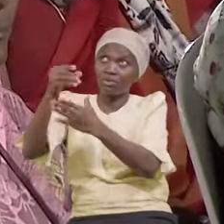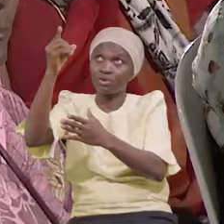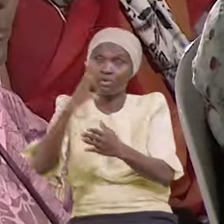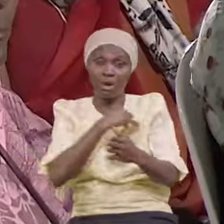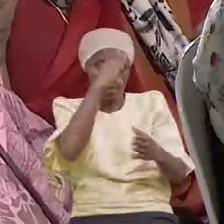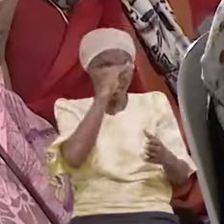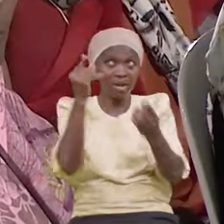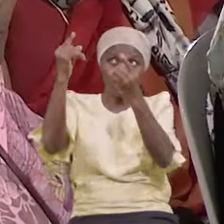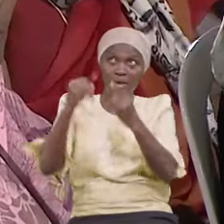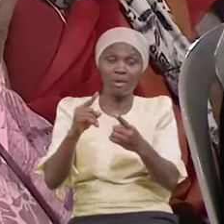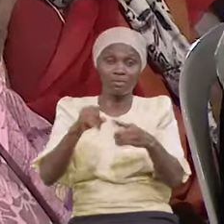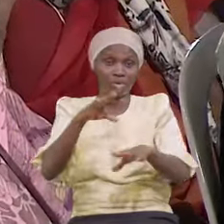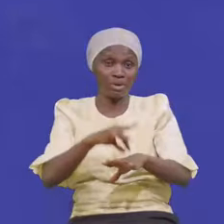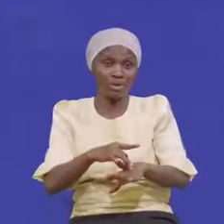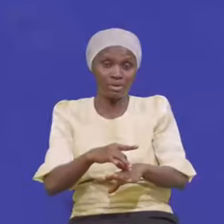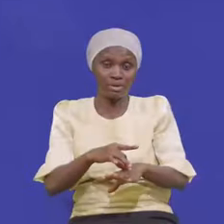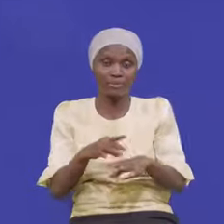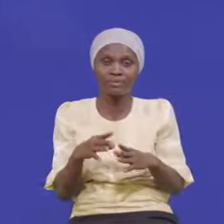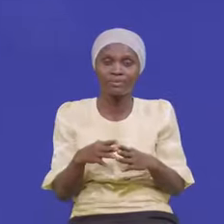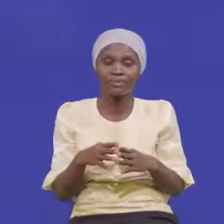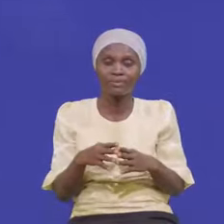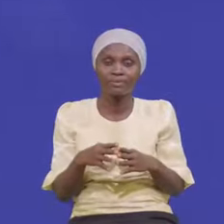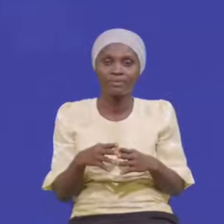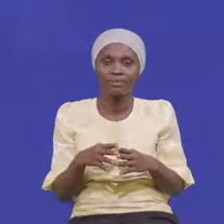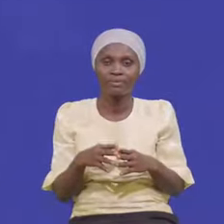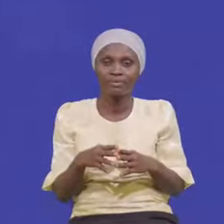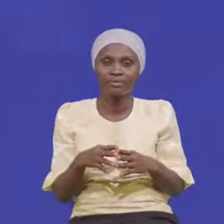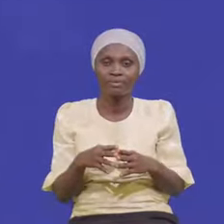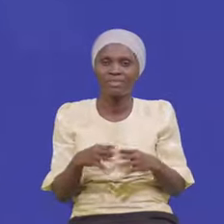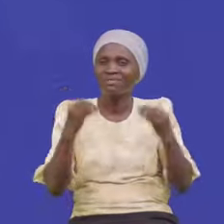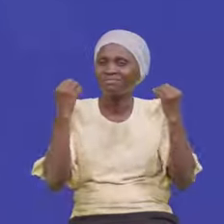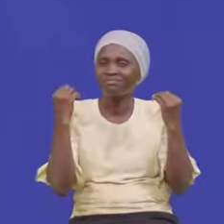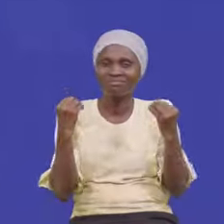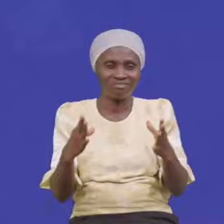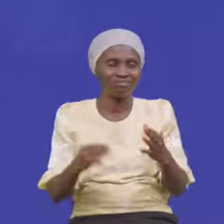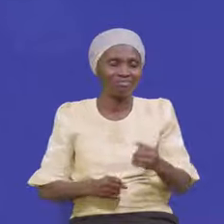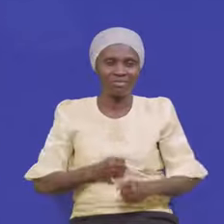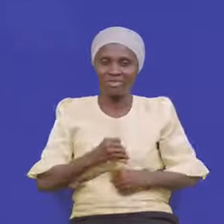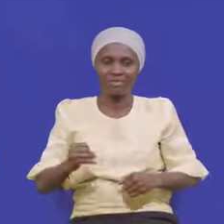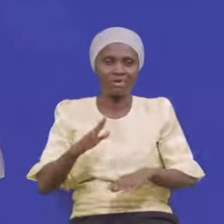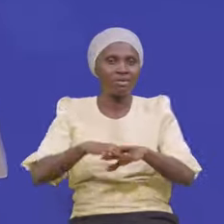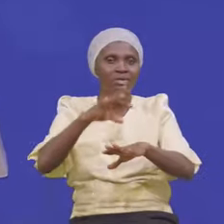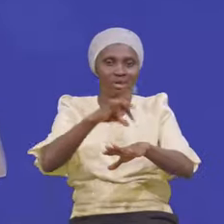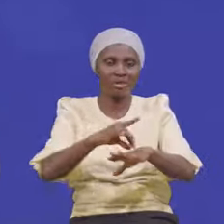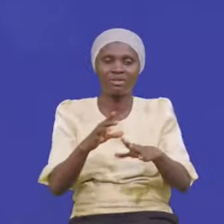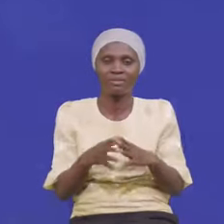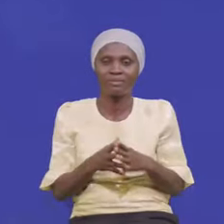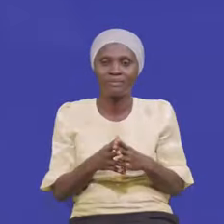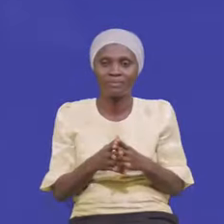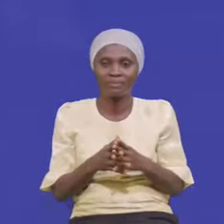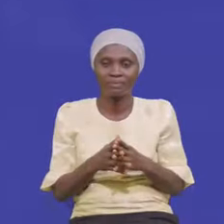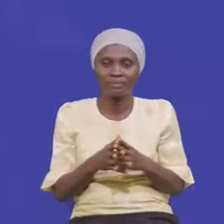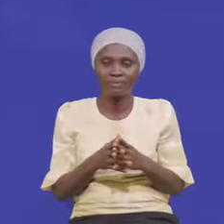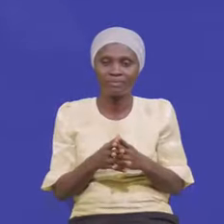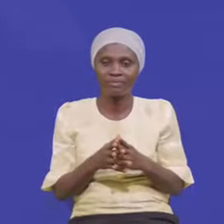to earth. దేవునికి మానవాళికి మధ్య ఉన్న మధ్యవర్తి రాకమునుపు. Too much suffering on earth. ఎంతో బాధ భూమి